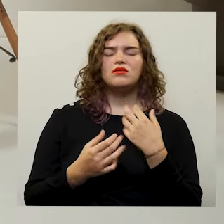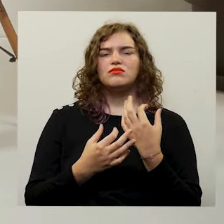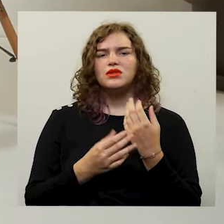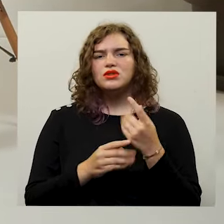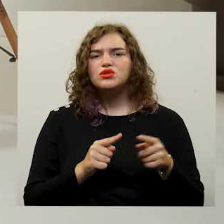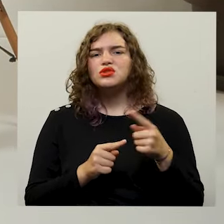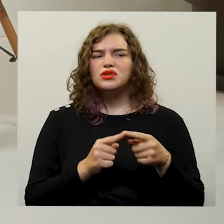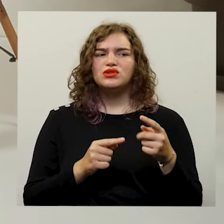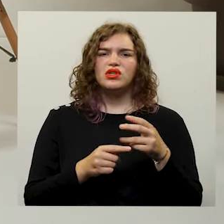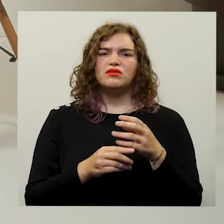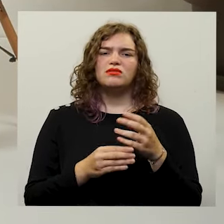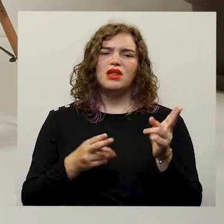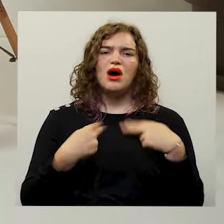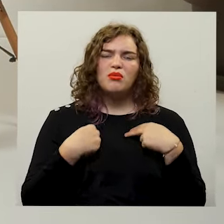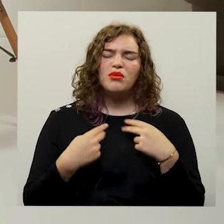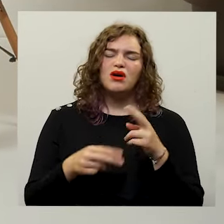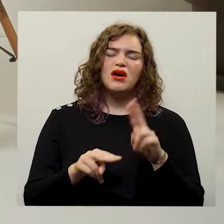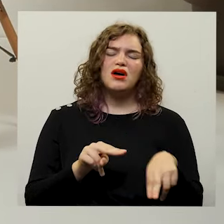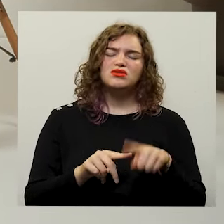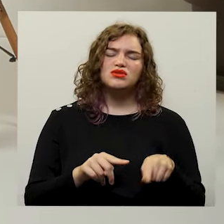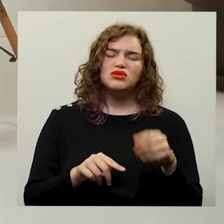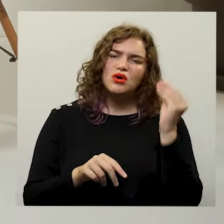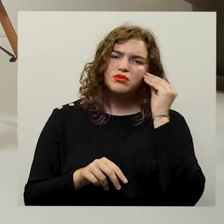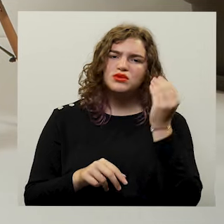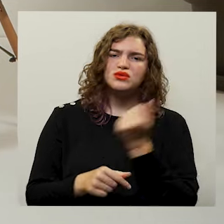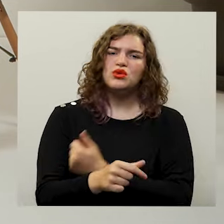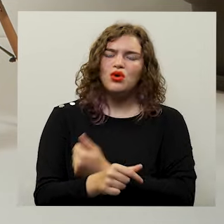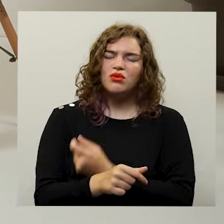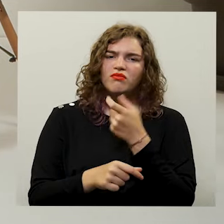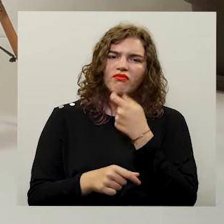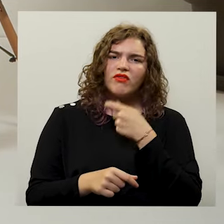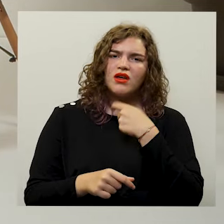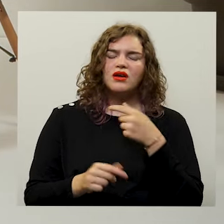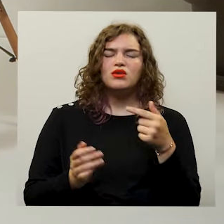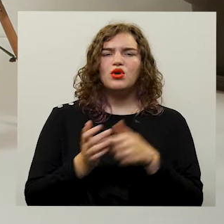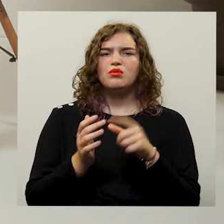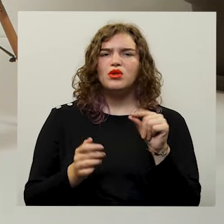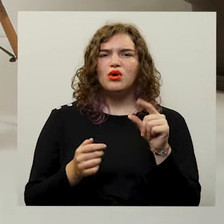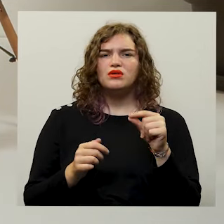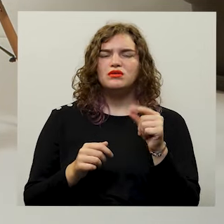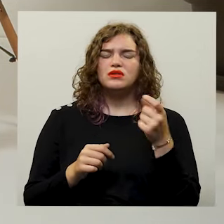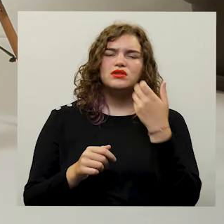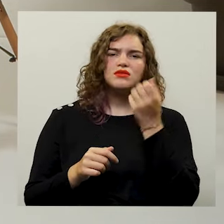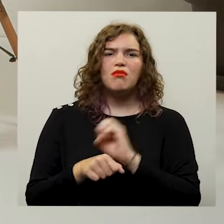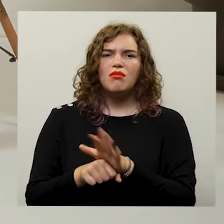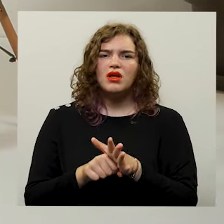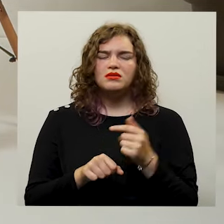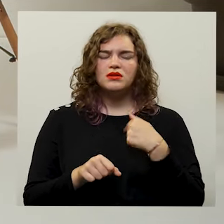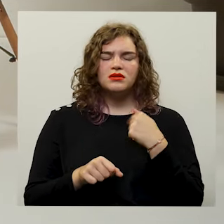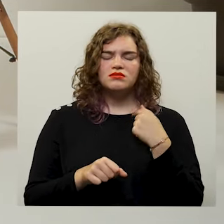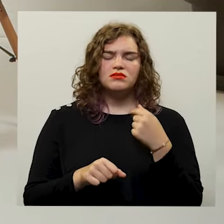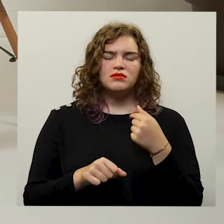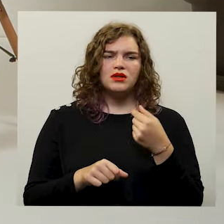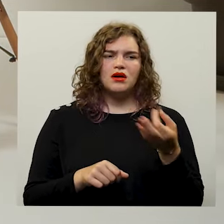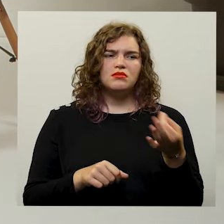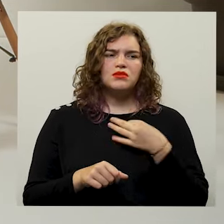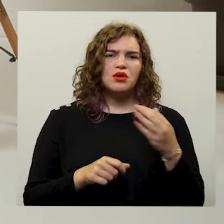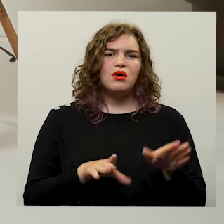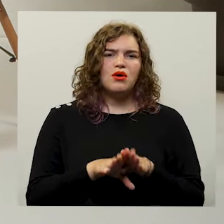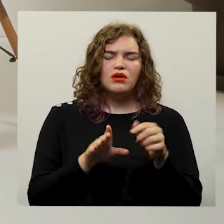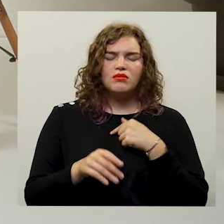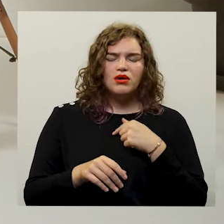încet, încet. Și în 2020, când a venit pandemia, mi-a luat mintea, mi-a zis